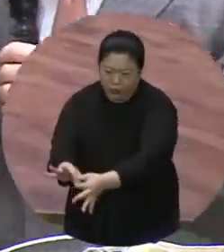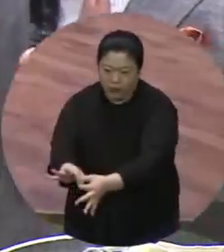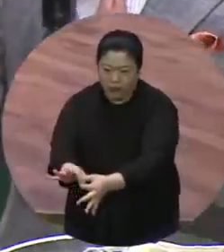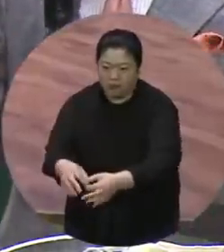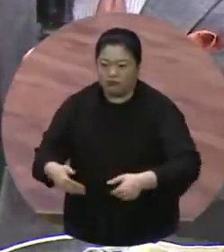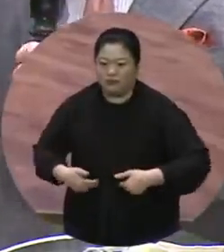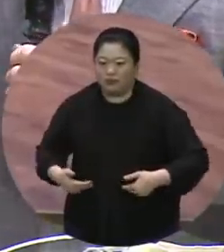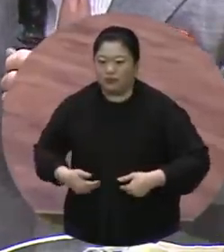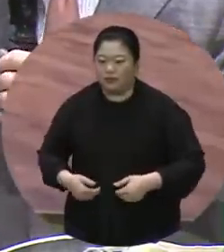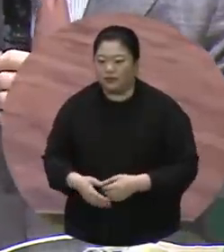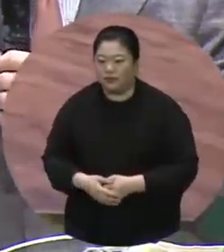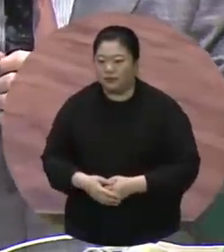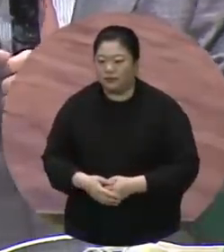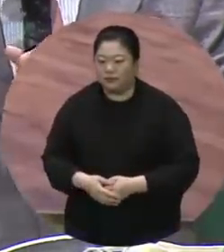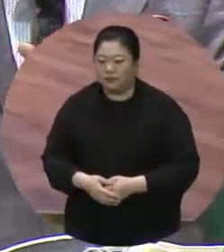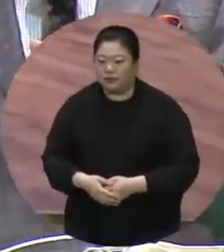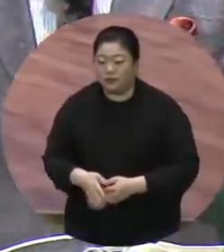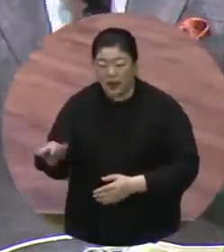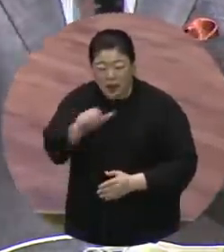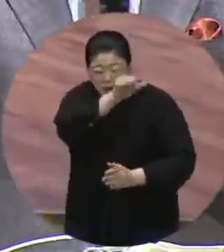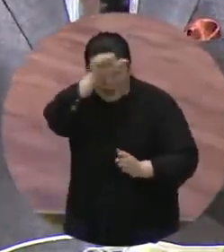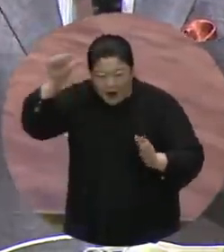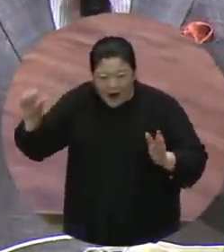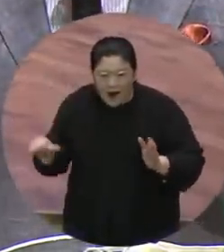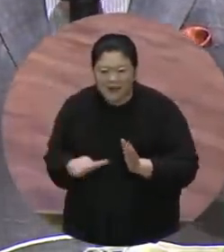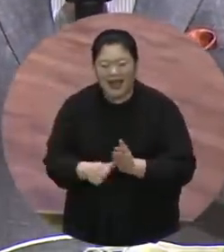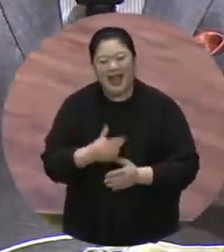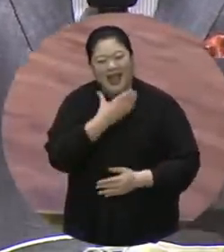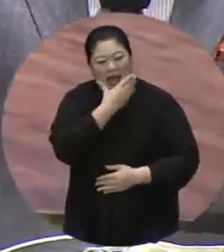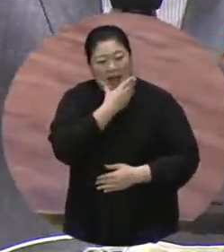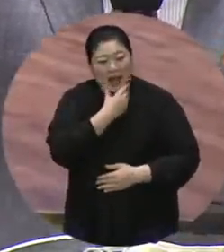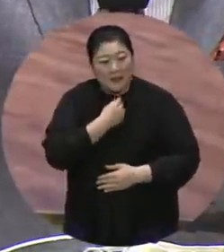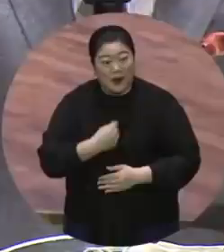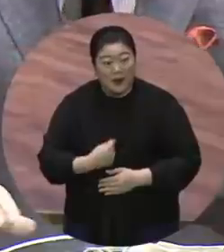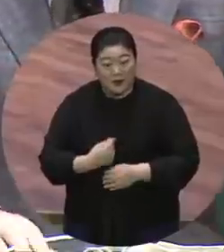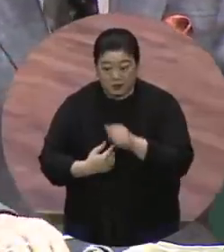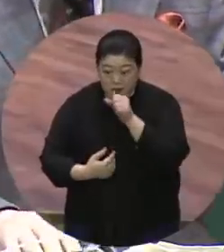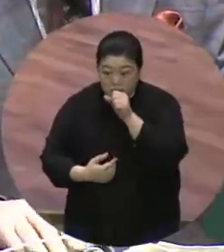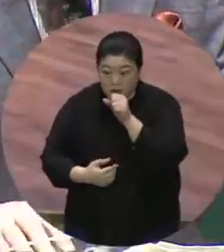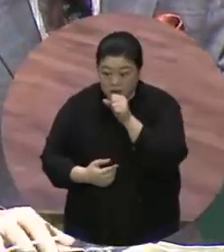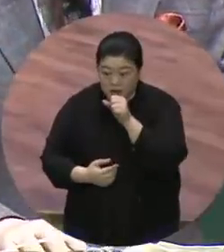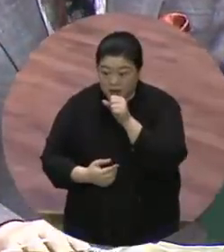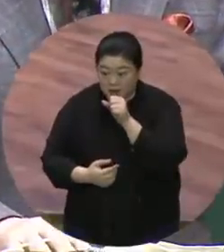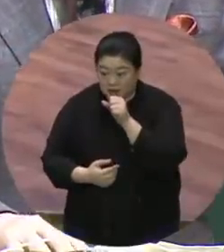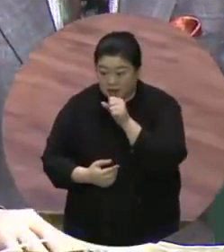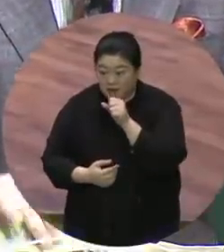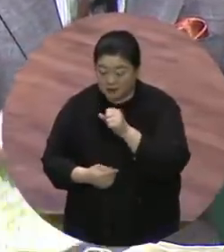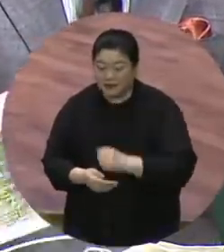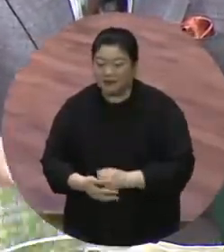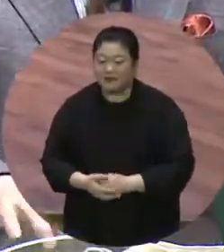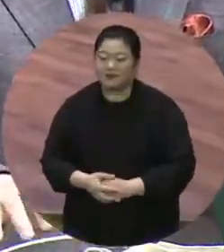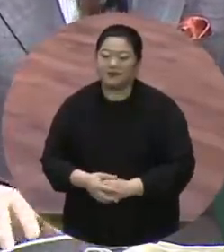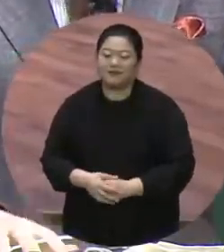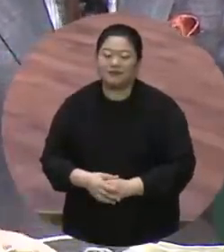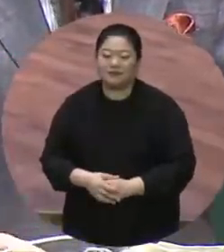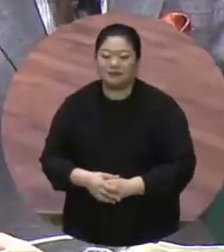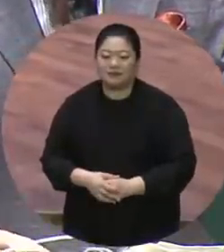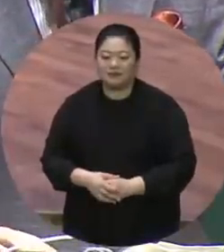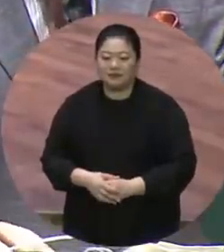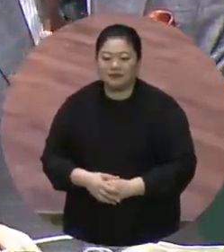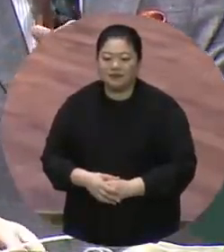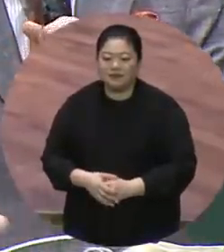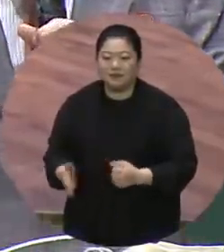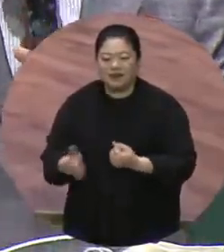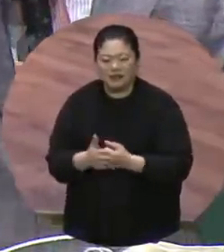우리의 삶이 늘 행복하면서 영적으로 무한도전하는. 아멘. 이런 삶이 돼야 돼. 그래서 늘